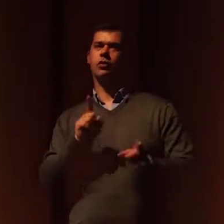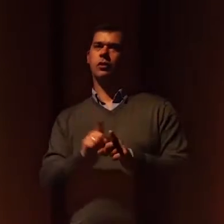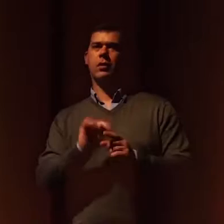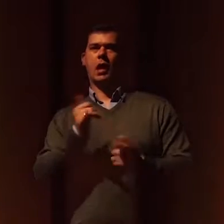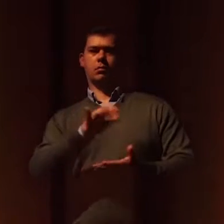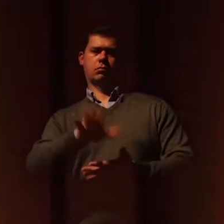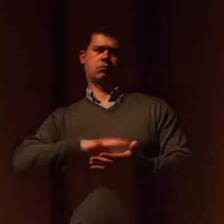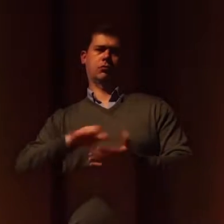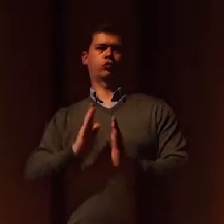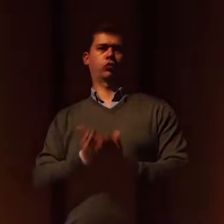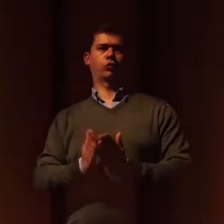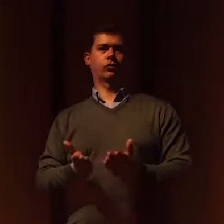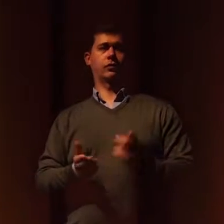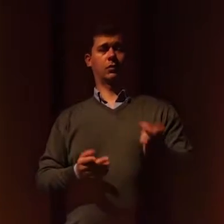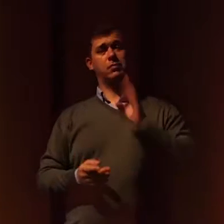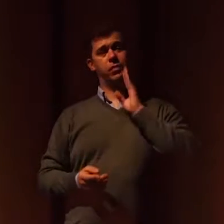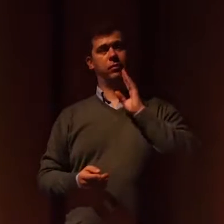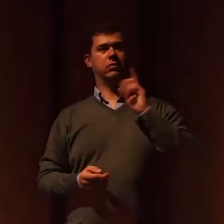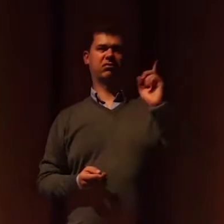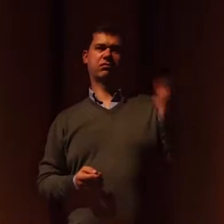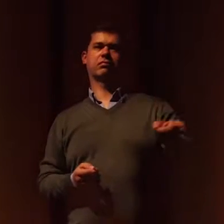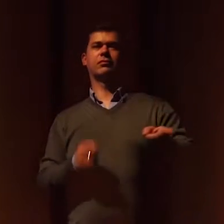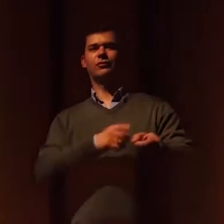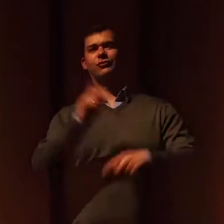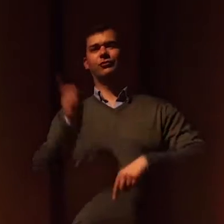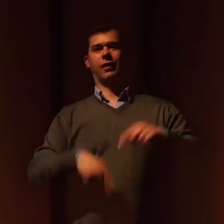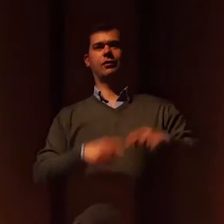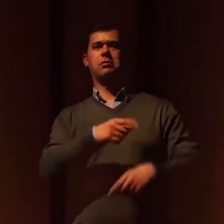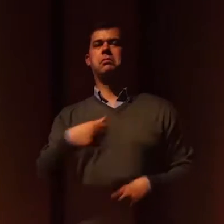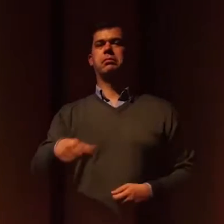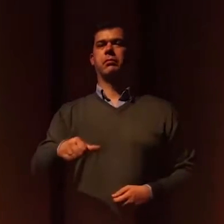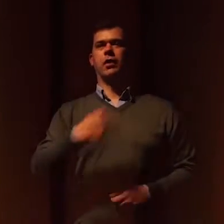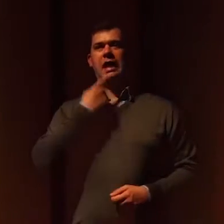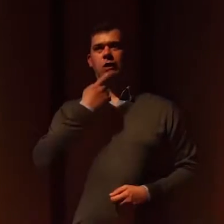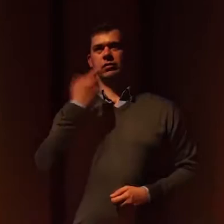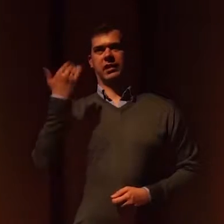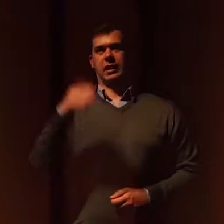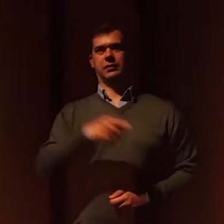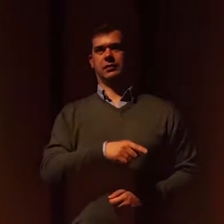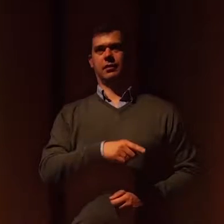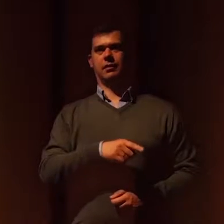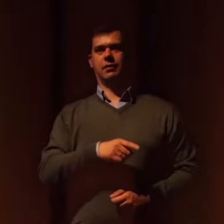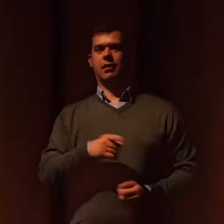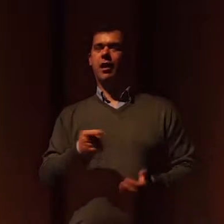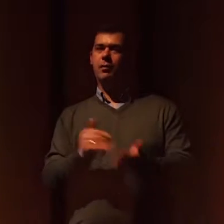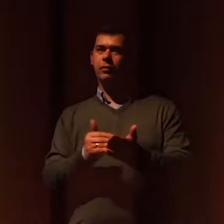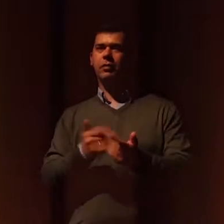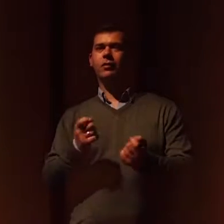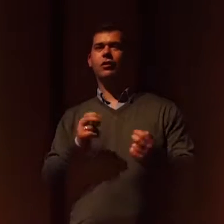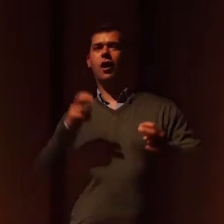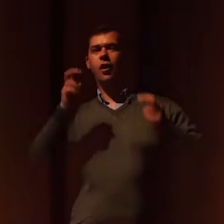polszczyzny jest wskazywane tylko jako pewien brak że ono coś musi nadrobić a nie jest punktem wyj